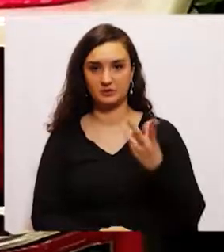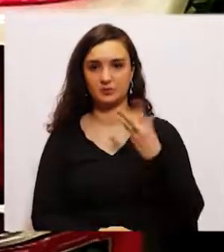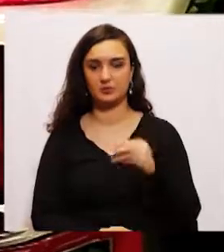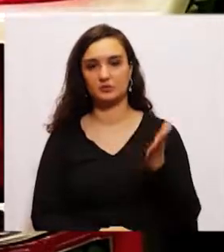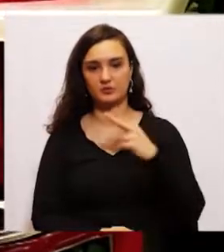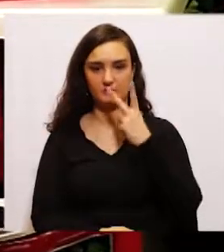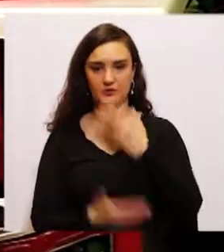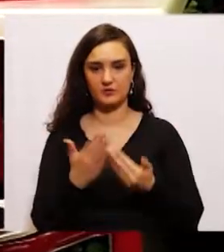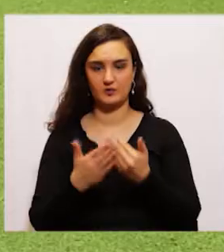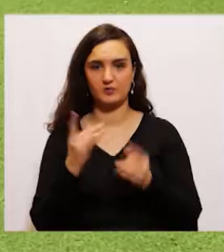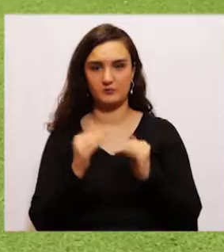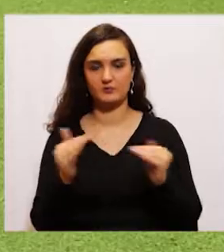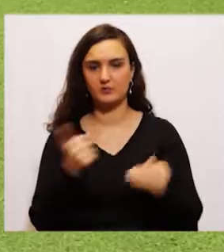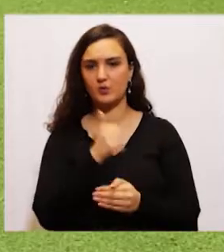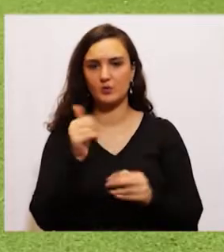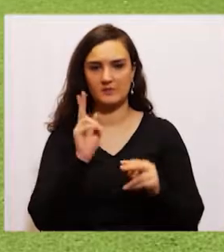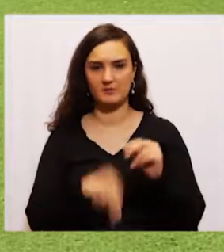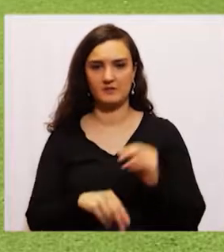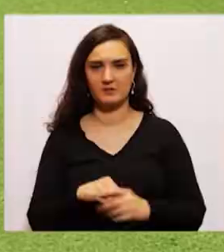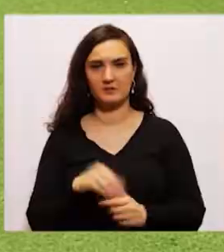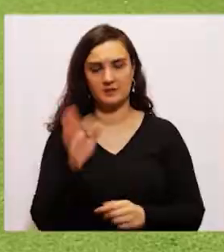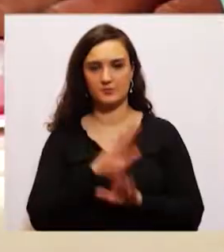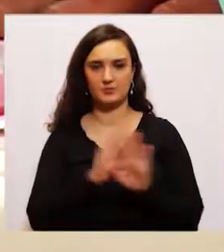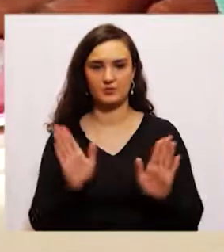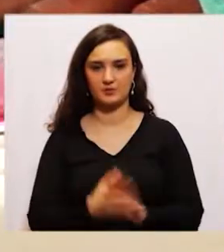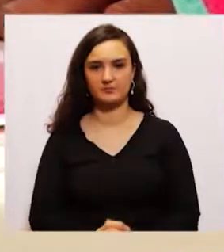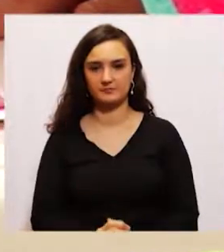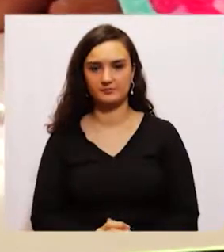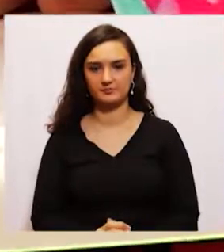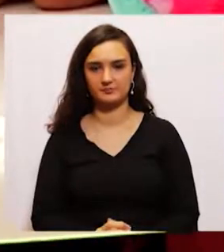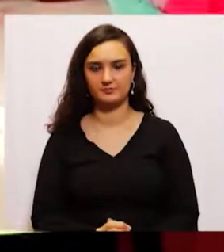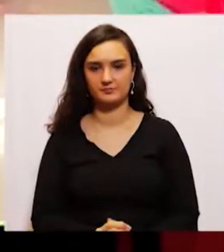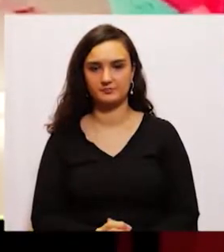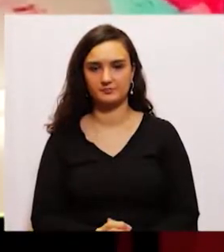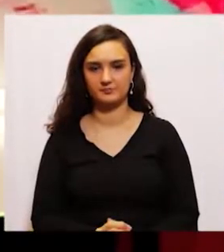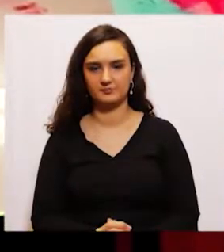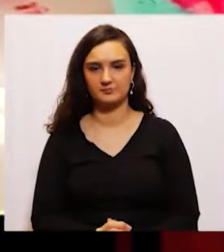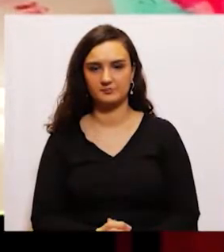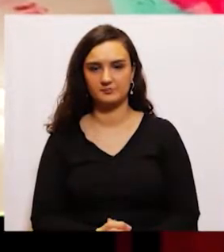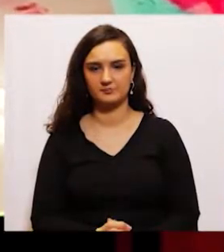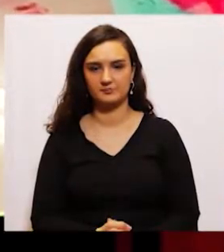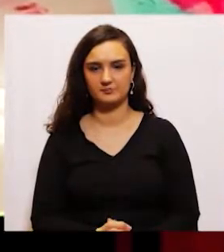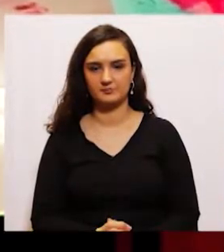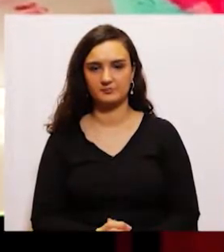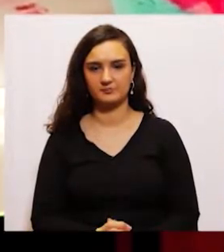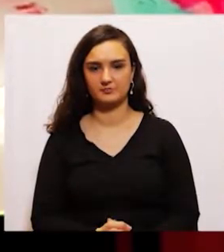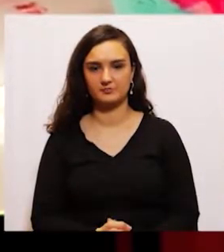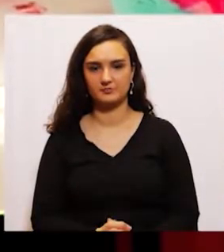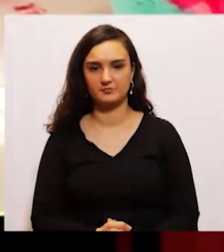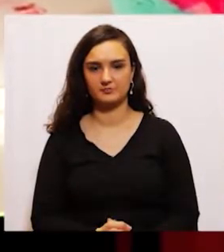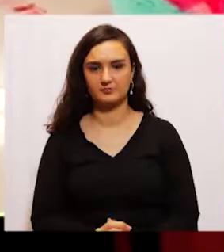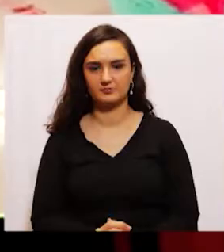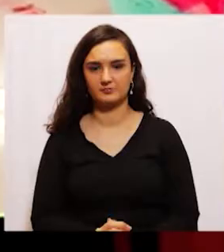მოდეს და უნდა ვაჩვენოთ ახლა როგორ დავამთავრებთ და მორჩე. არა, მე რა გააგრძელე. მინდა რომ ცოტა დასრულებული